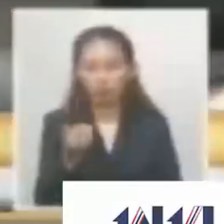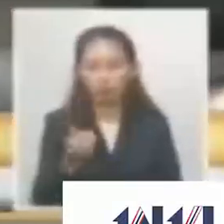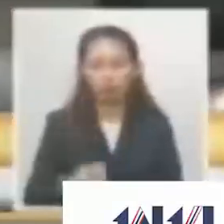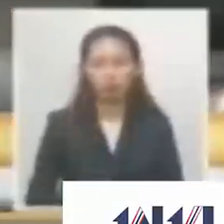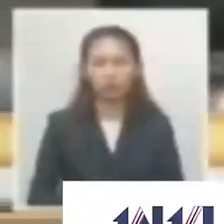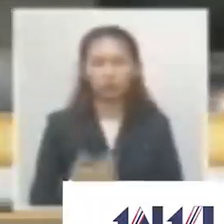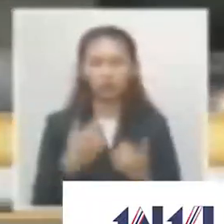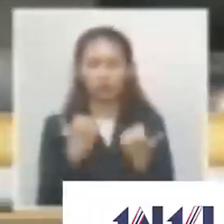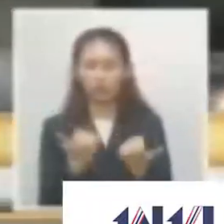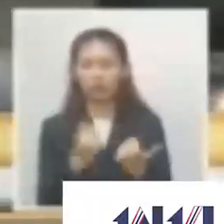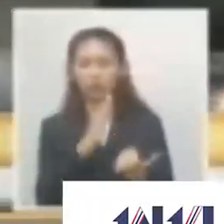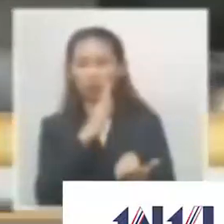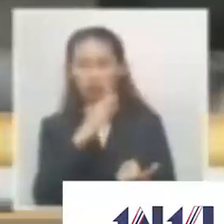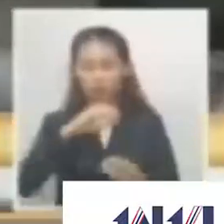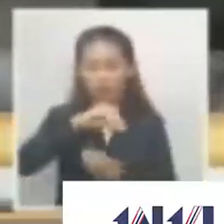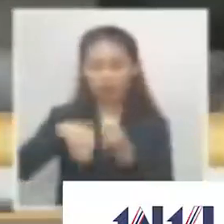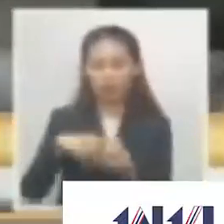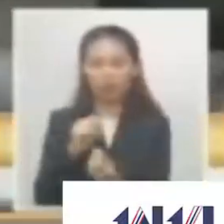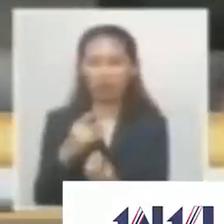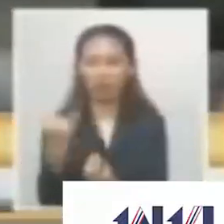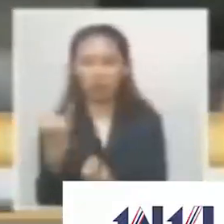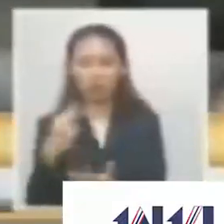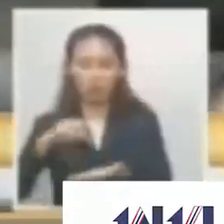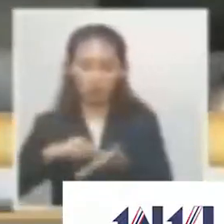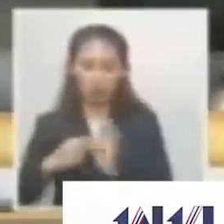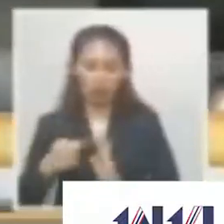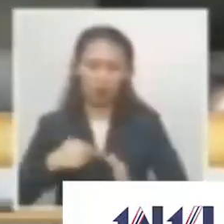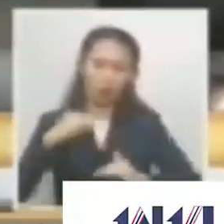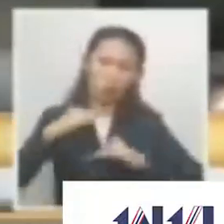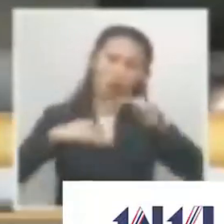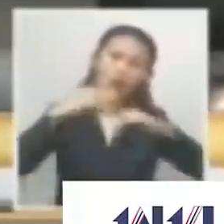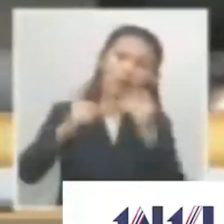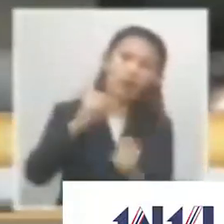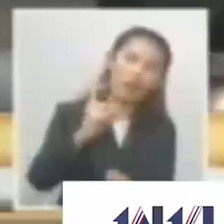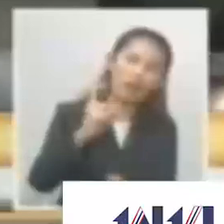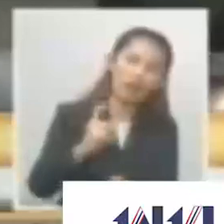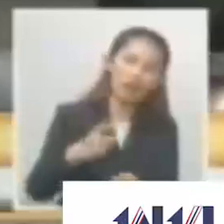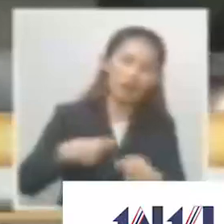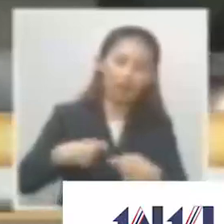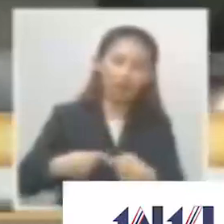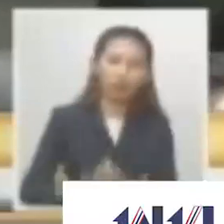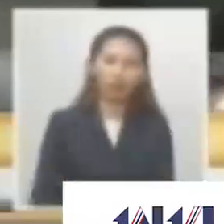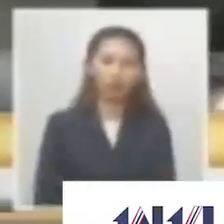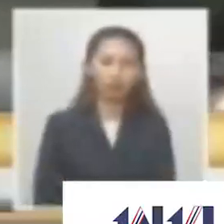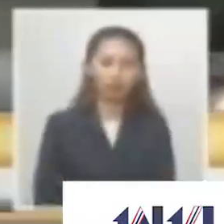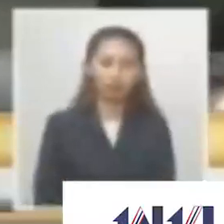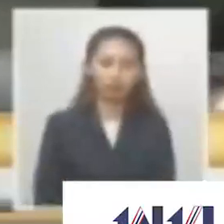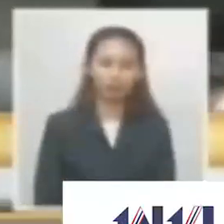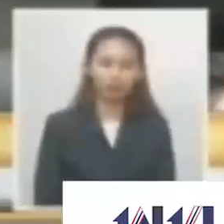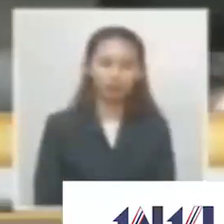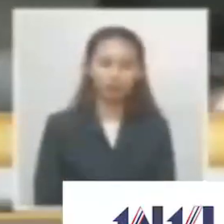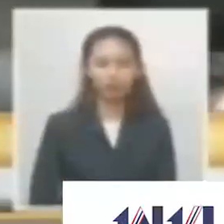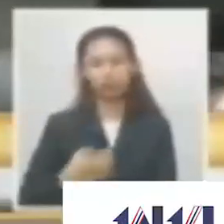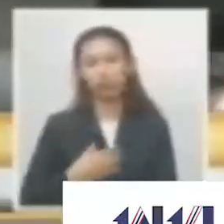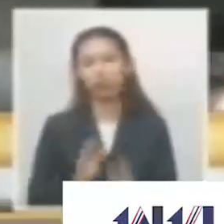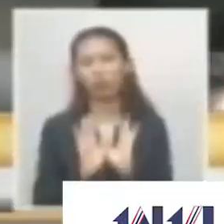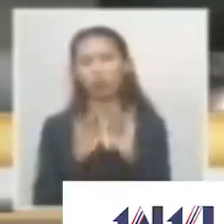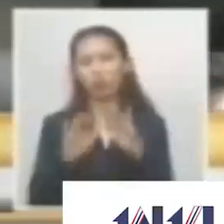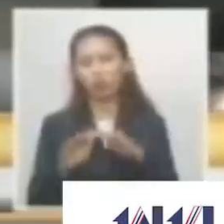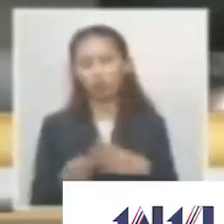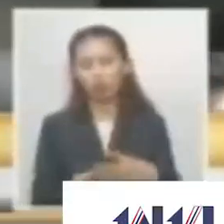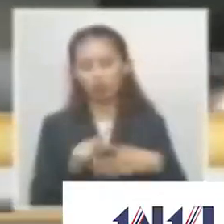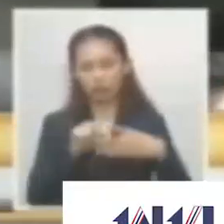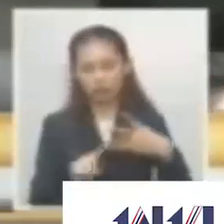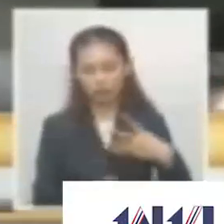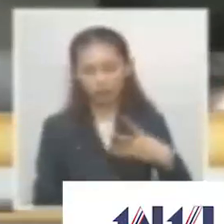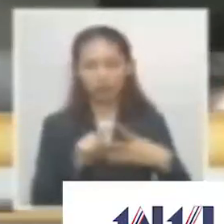รษฐกิจเราไม่ดีนะครับเราย้ำว่าเศรษฐกิจเราไม่ดีเราจะเดินทางลำบากมากนะครับมีอยู่4เรื่องที่ผมเห็นว่าถ้าเราไม่ผลักดันต